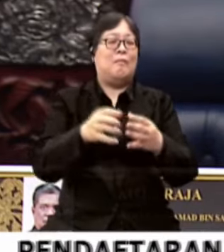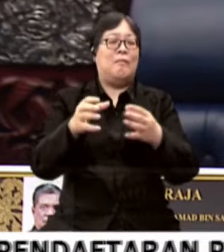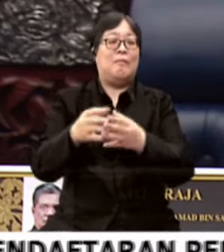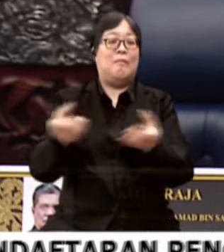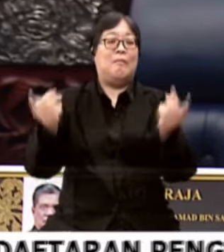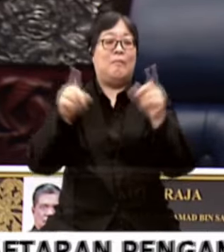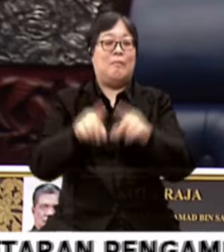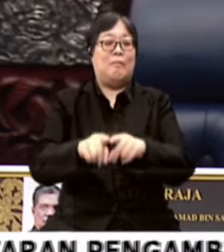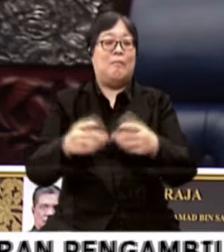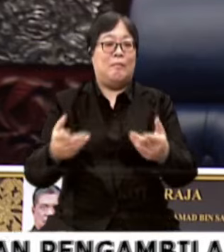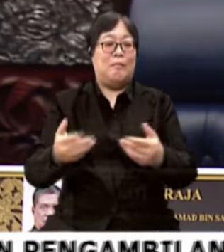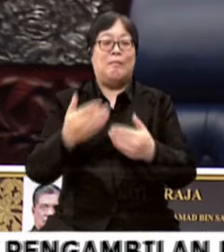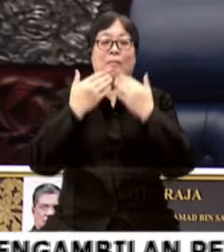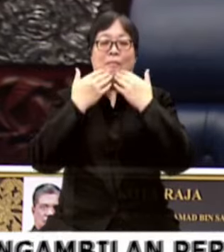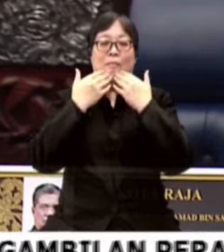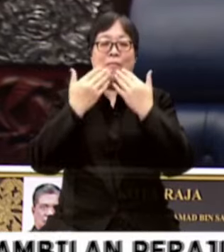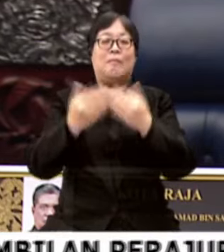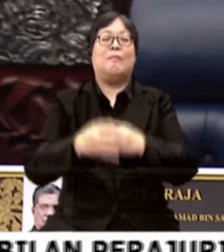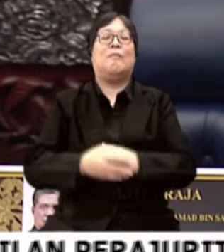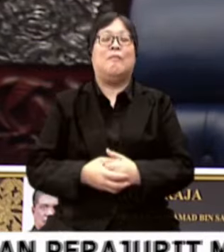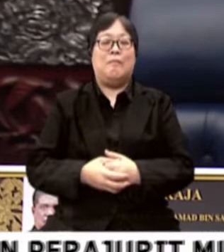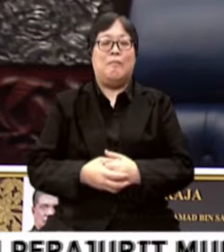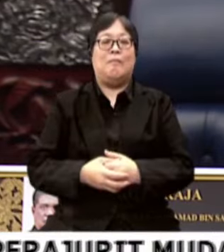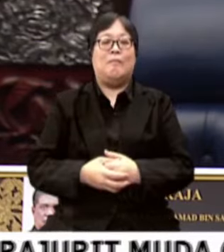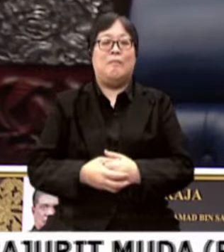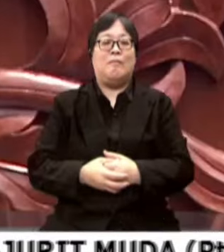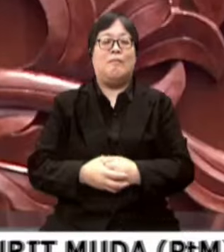keadaan ini Terima kasih kembali